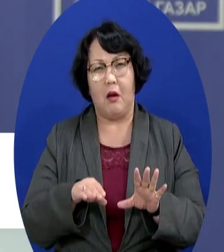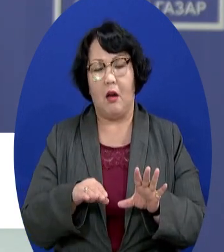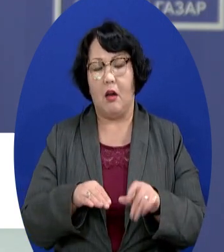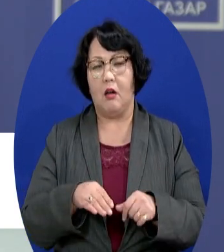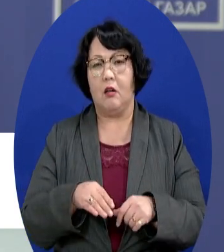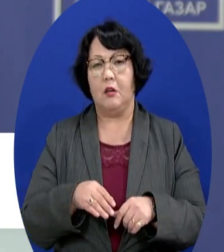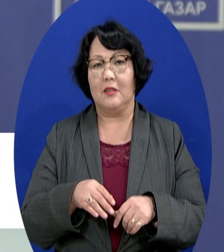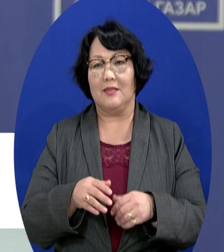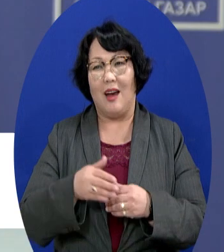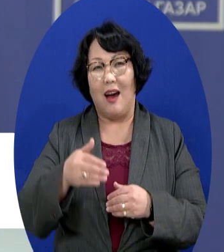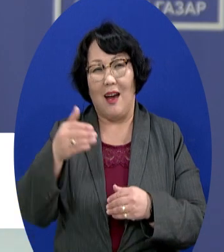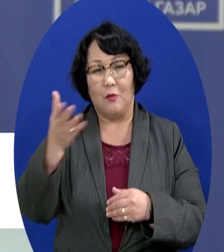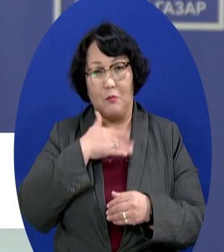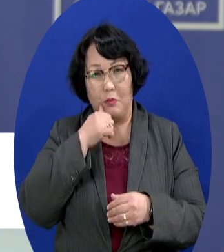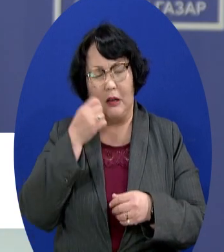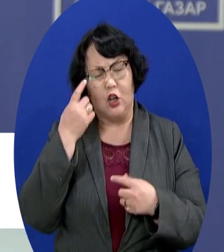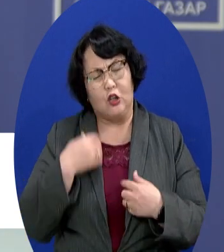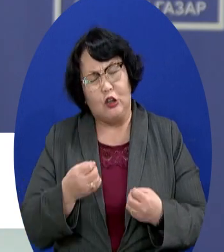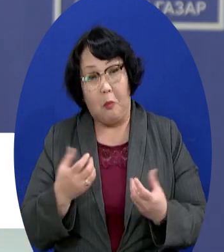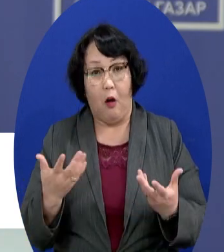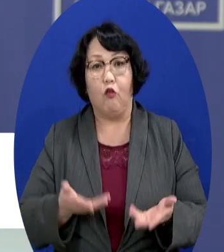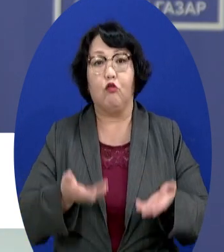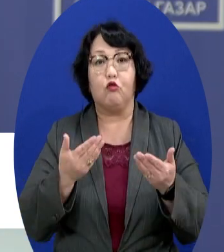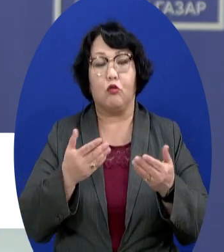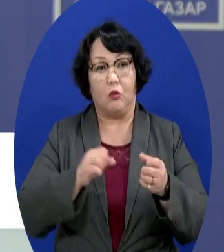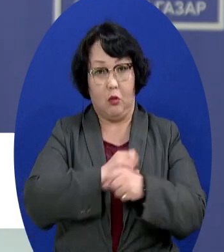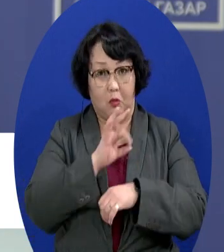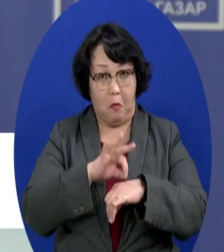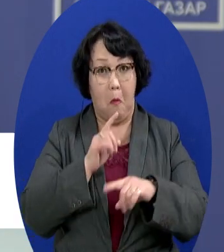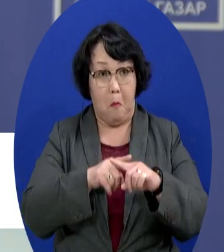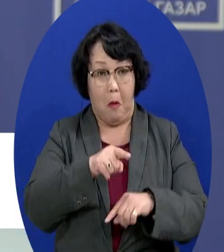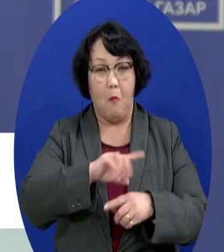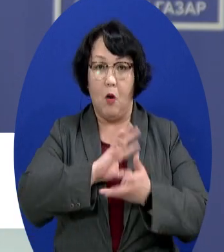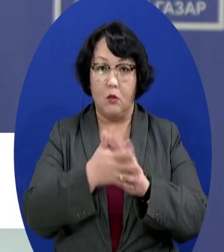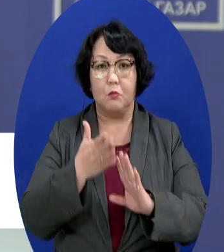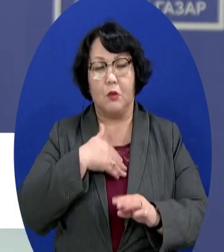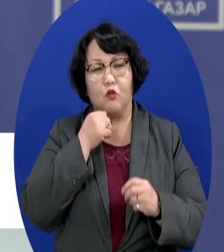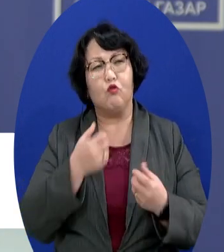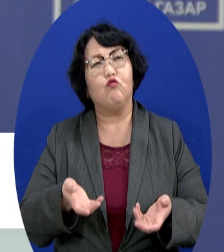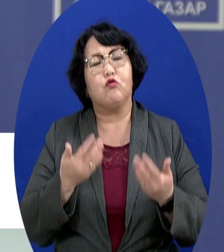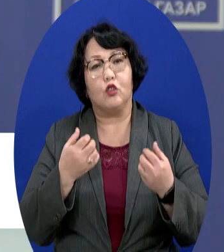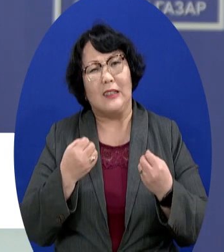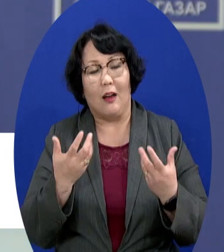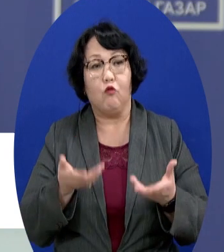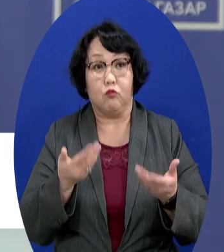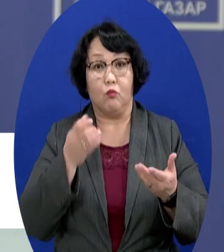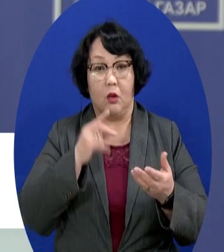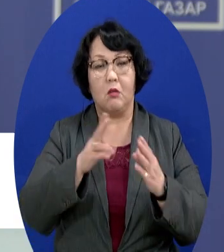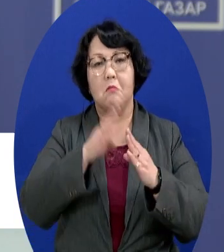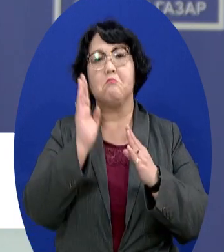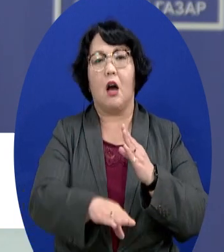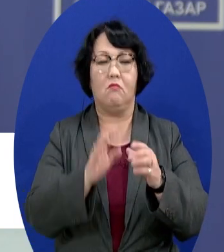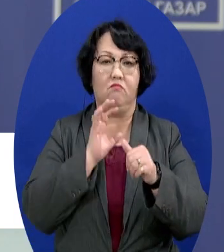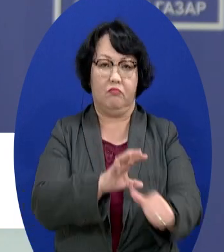цаашид ер нь эмнэлэгт тусгаарлаж эмчлэх үү эсвэл гэрээр нь эмчлэх үү гэдэг энэ зохицуултыг хийхээр бол албаныхан ярьж байна. Тийм учраас эдгээр